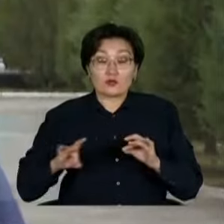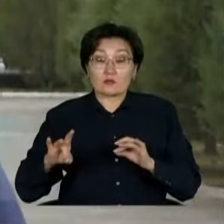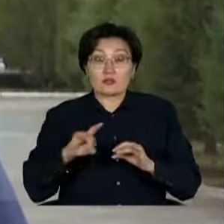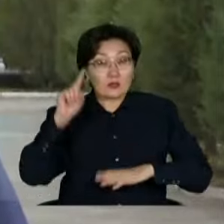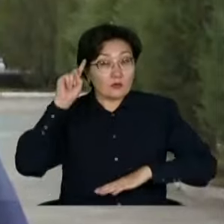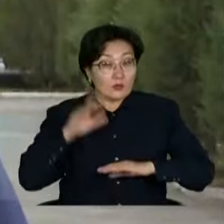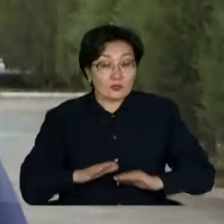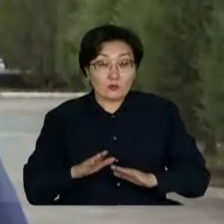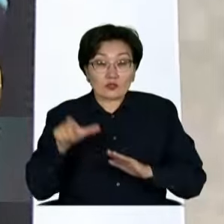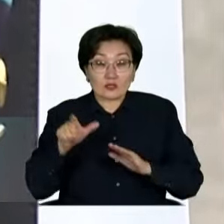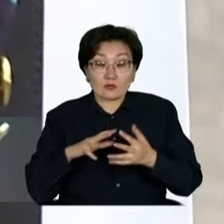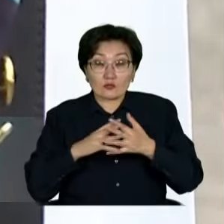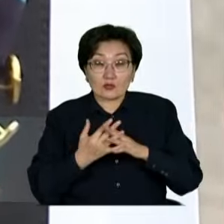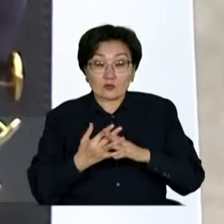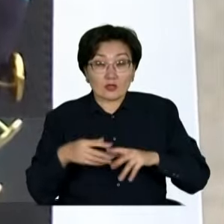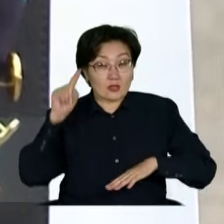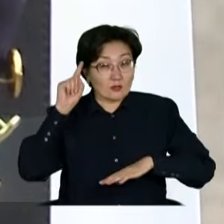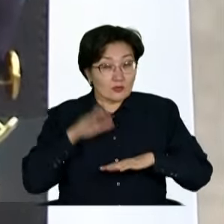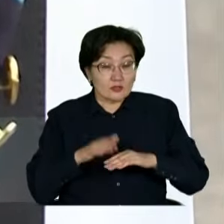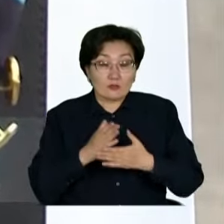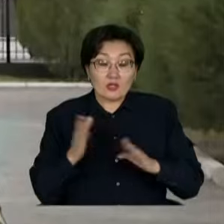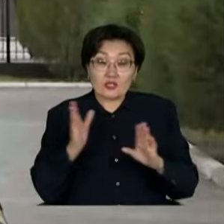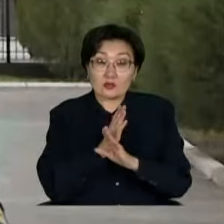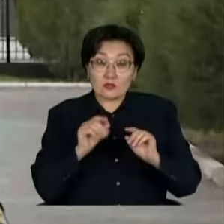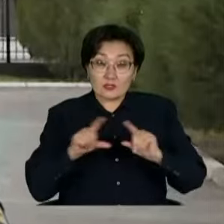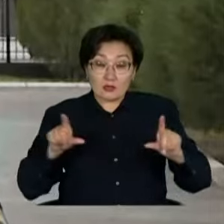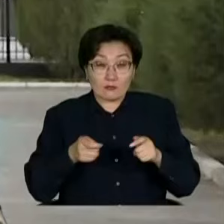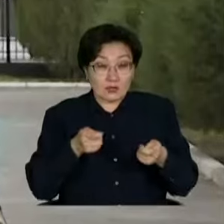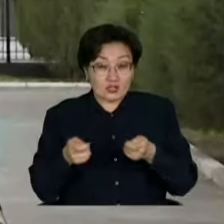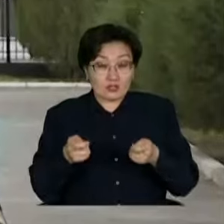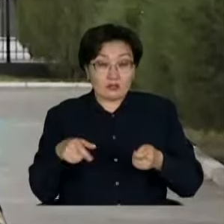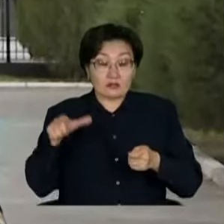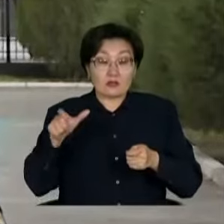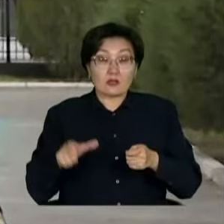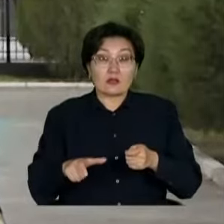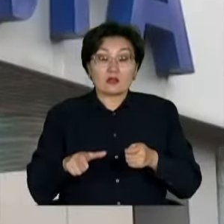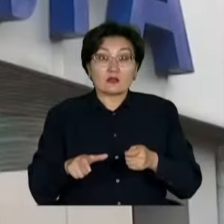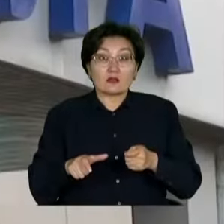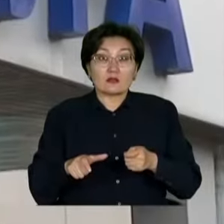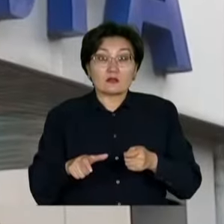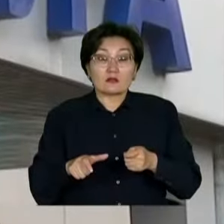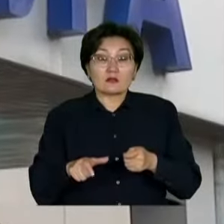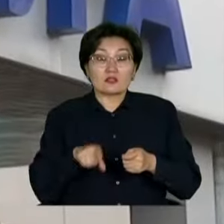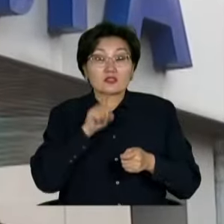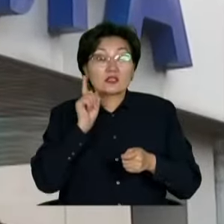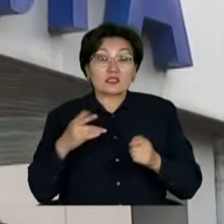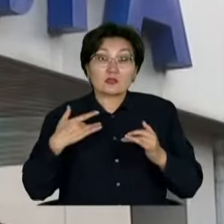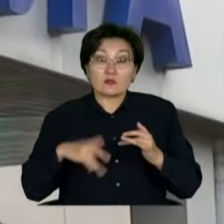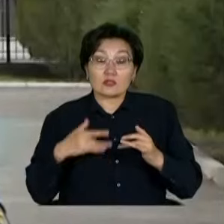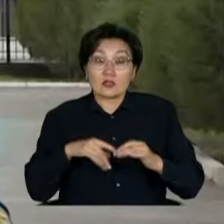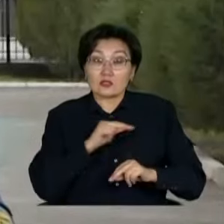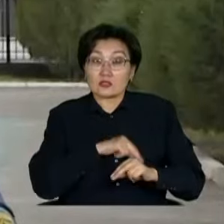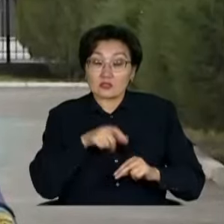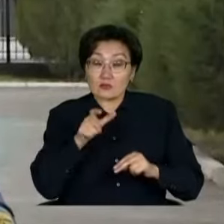әкімінің орынбасарлары мен ауылдық округ әкімдері бар. Экология департаментінің басшылары тәртіп жауапқа тартылды. Жасыл Тараздың қызметкерлері